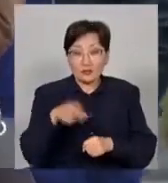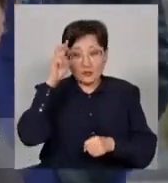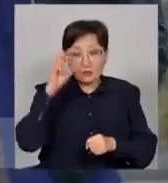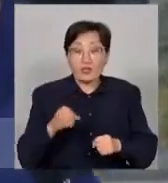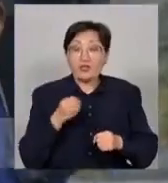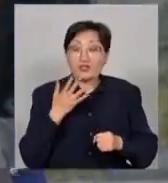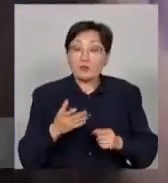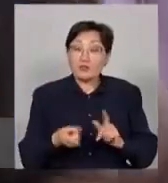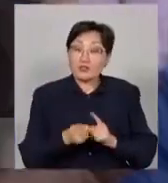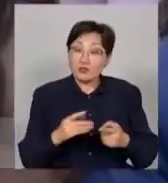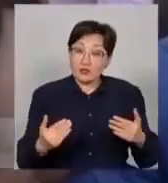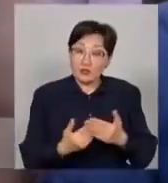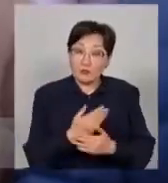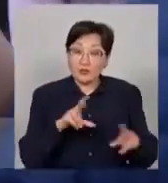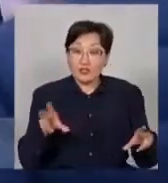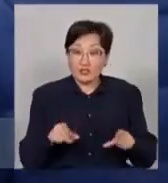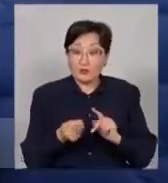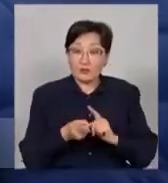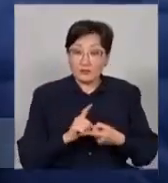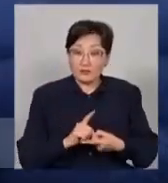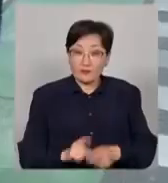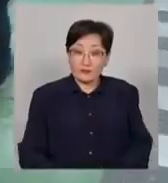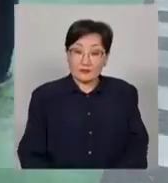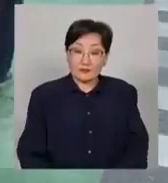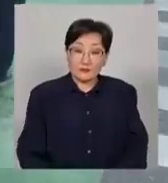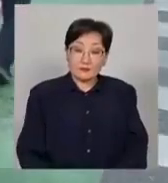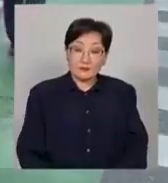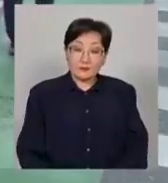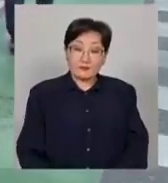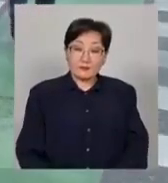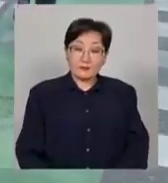за положительные реформы и новые успешные преобразования. Алия Абитова, телеканал «Алматы».